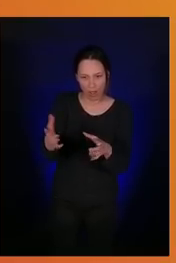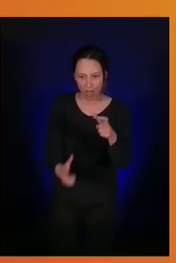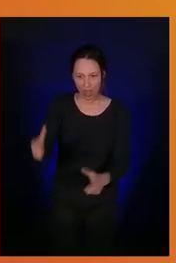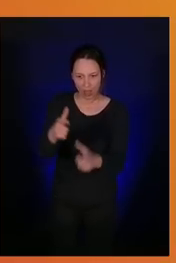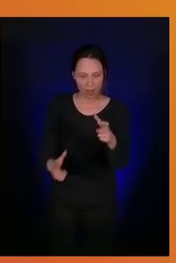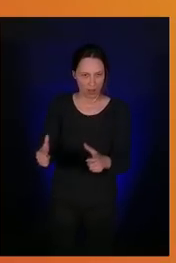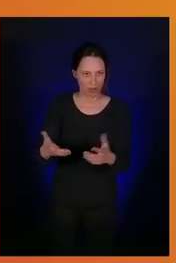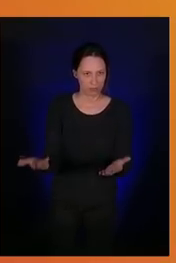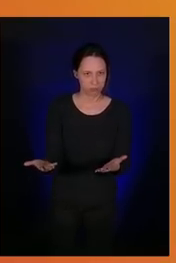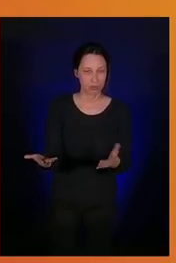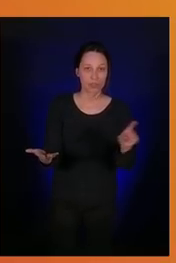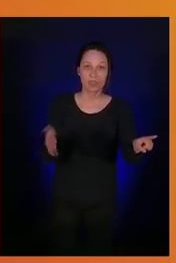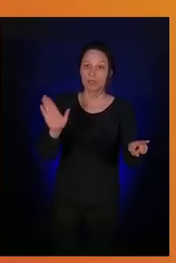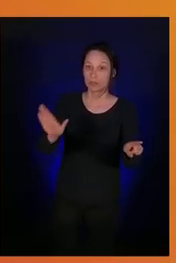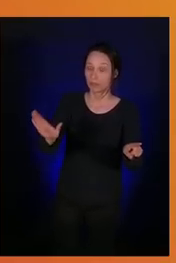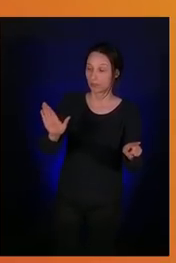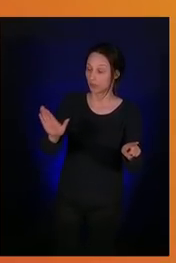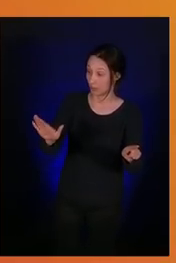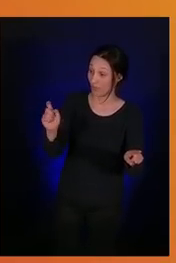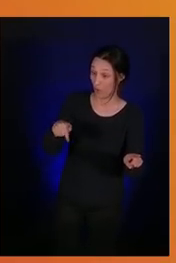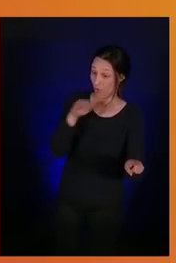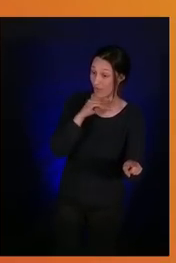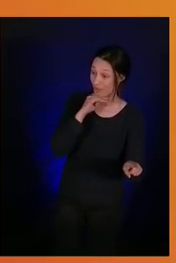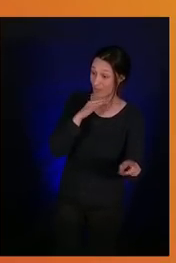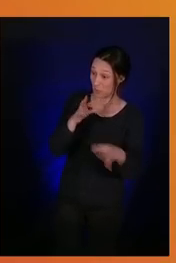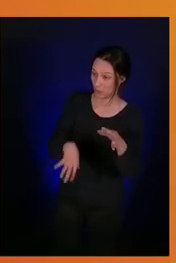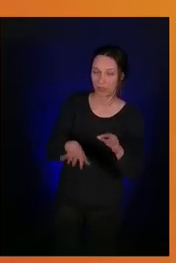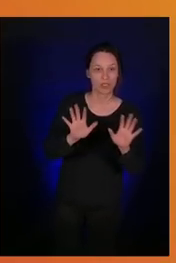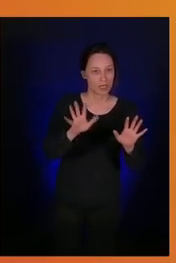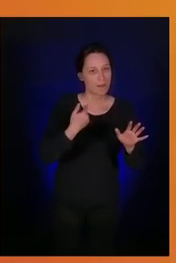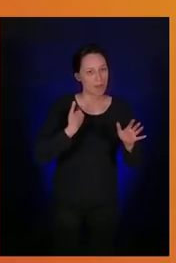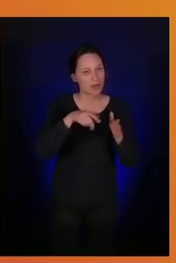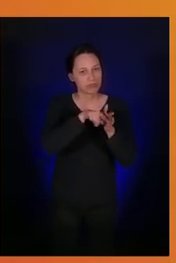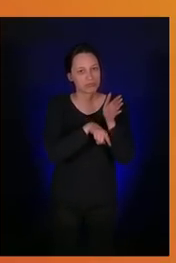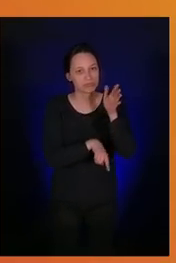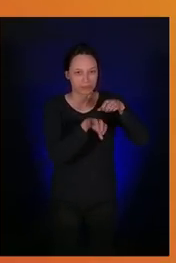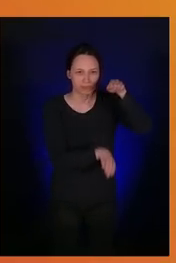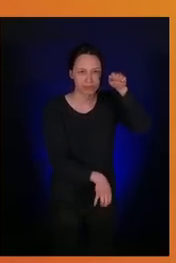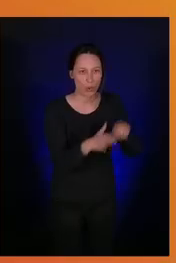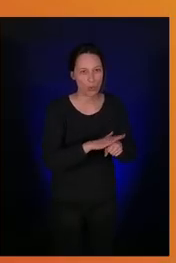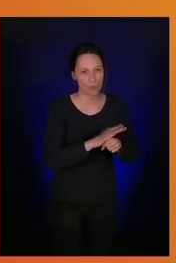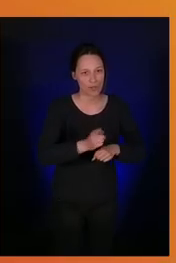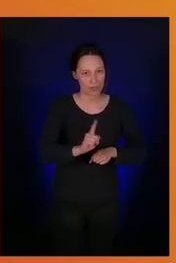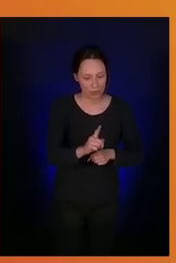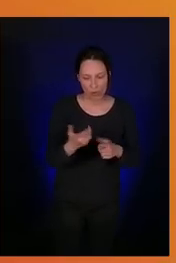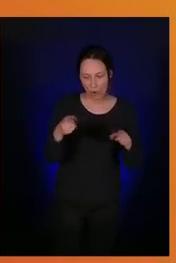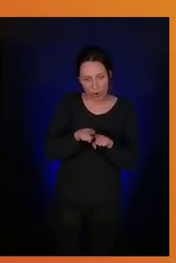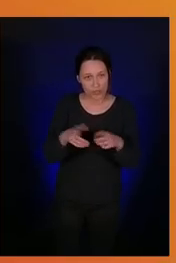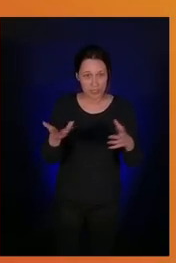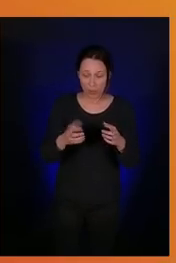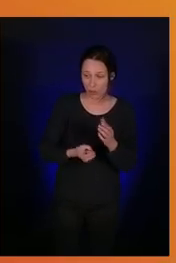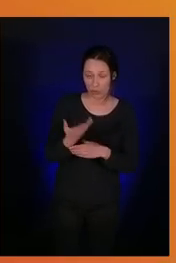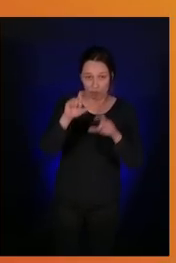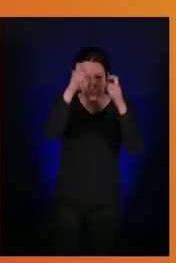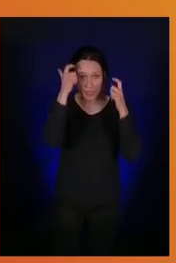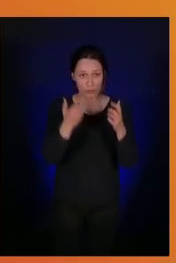sociale. Samia, je vais termine, te demander de conclure. Je suis en train de clôturer. Ça marche, la liste n'est pas exhaustive. Nous aurions pu aborder le nouveau statut du travail salarié, le